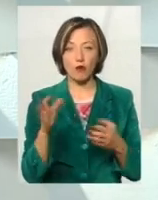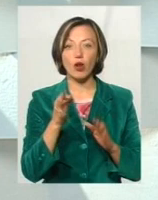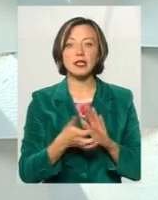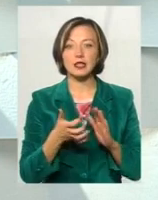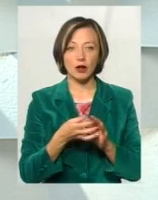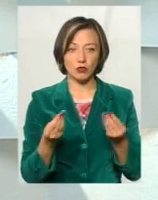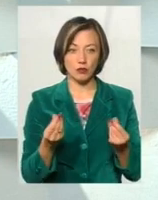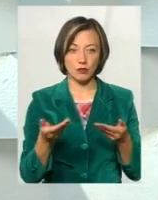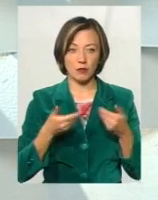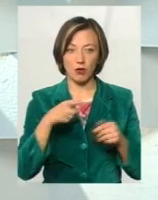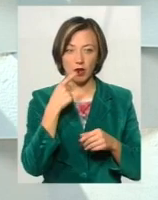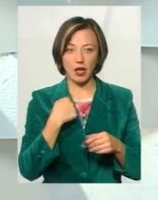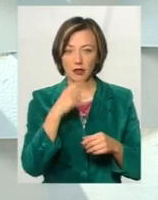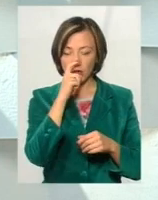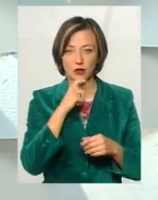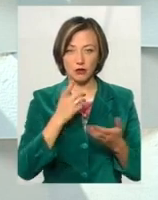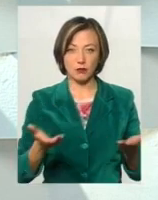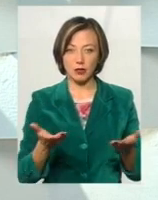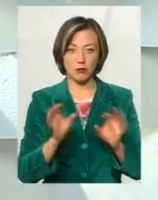нестачу коштів ми говоримо? Я щось не розумію.